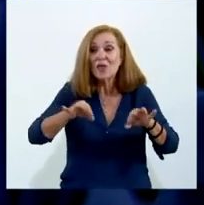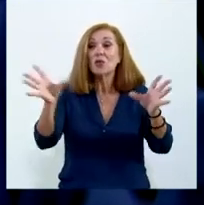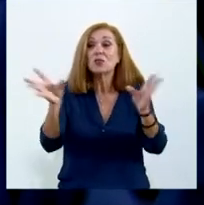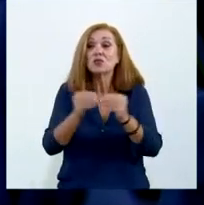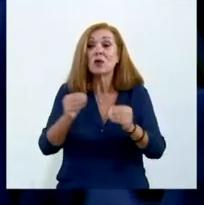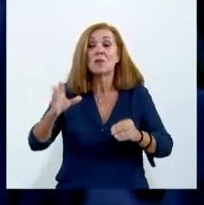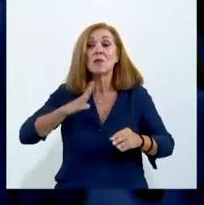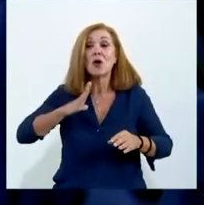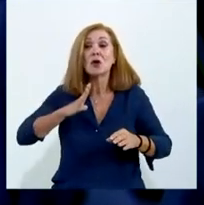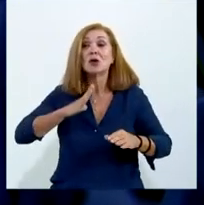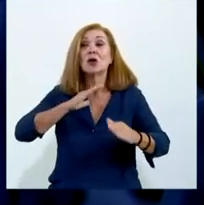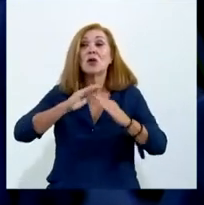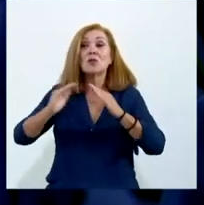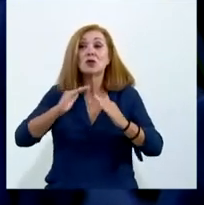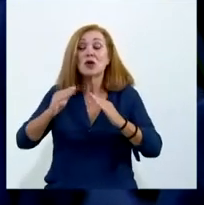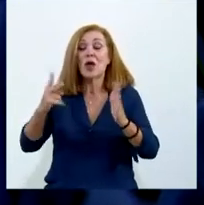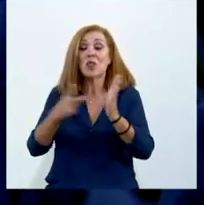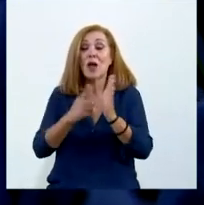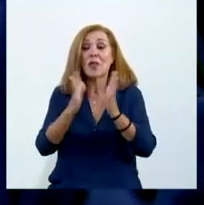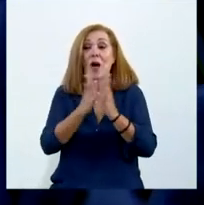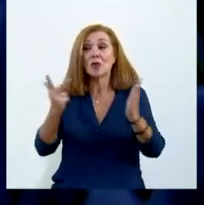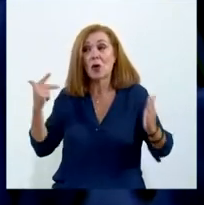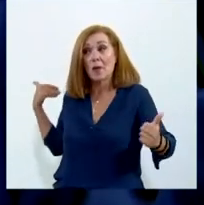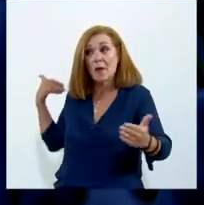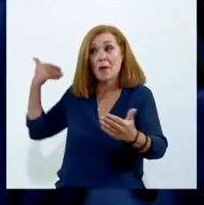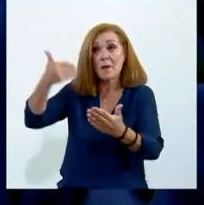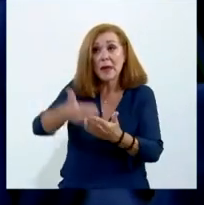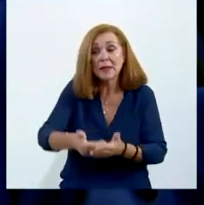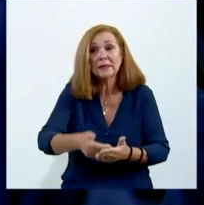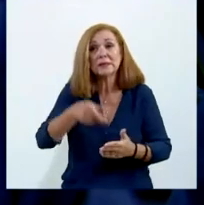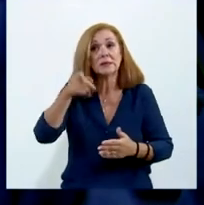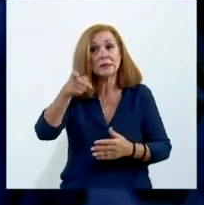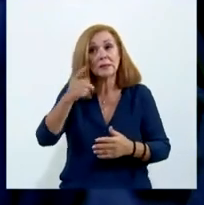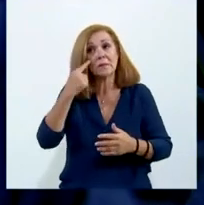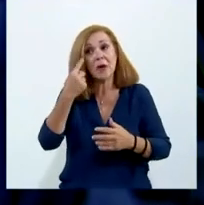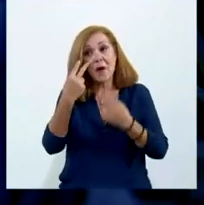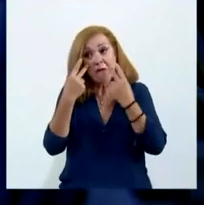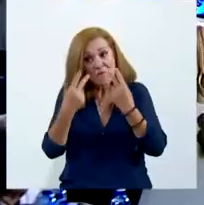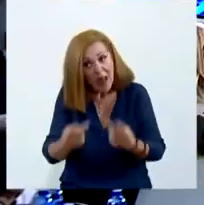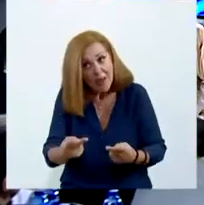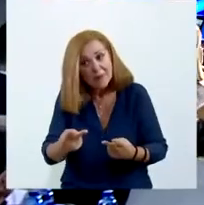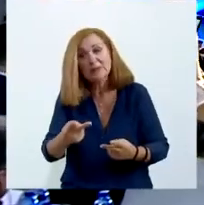πολιτική προστασία από το 2018 μέχρι σήμερα αναγνωρίζετε και ποια είναι αυτά?